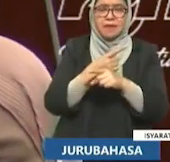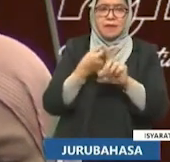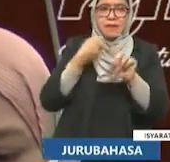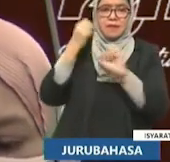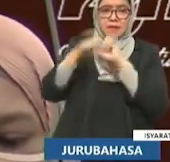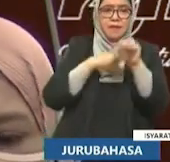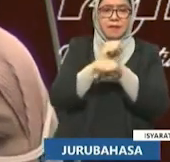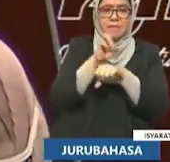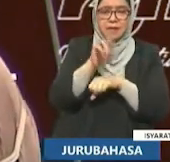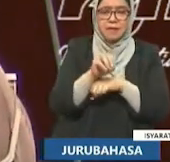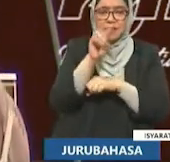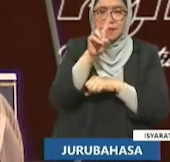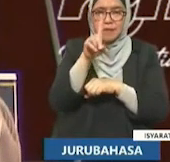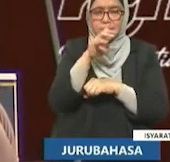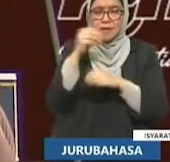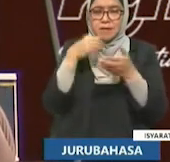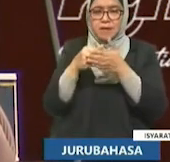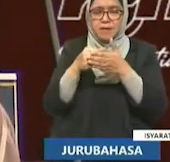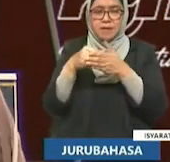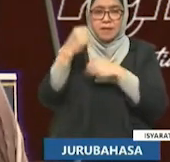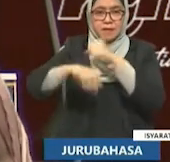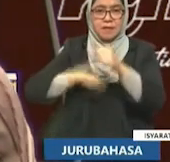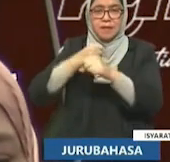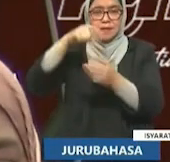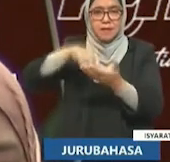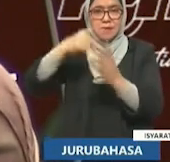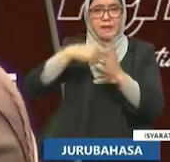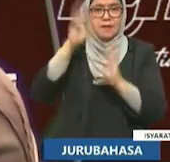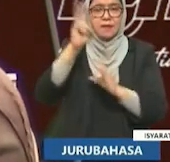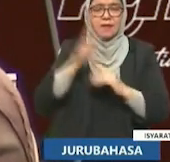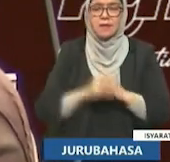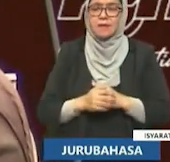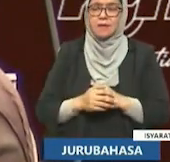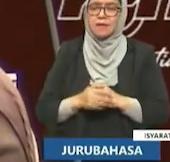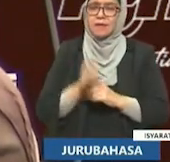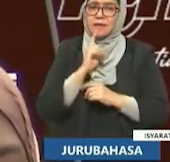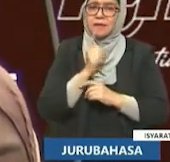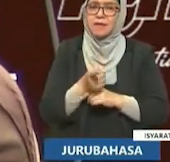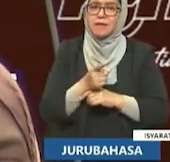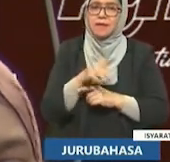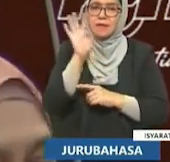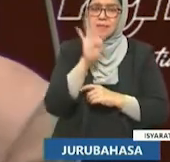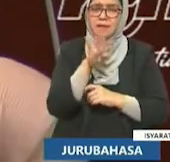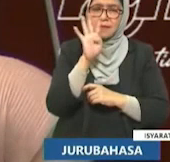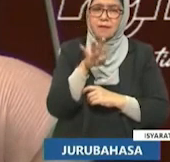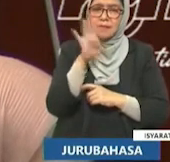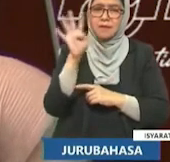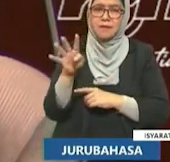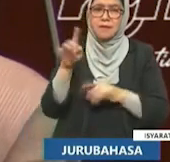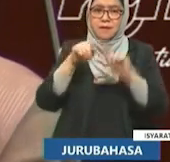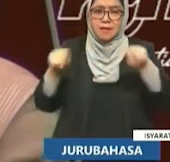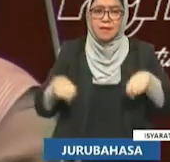sehingga Jun Hai berdasarkan tugas ada dua Nyalakan 444 premis telah disuruh dengan